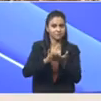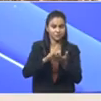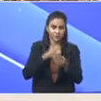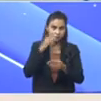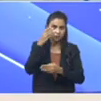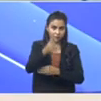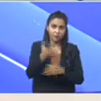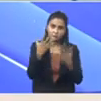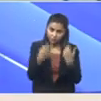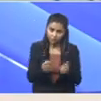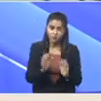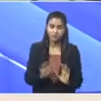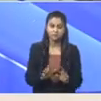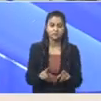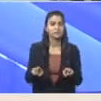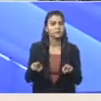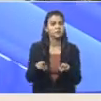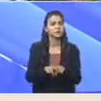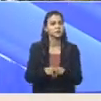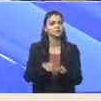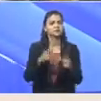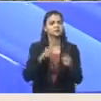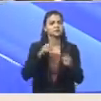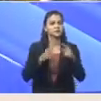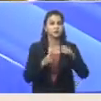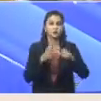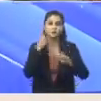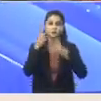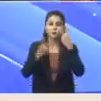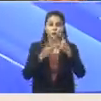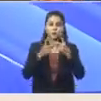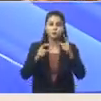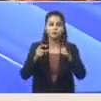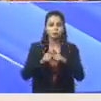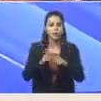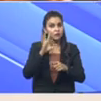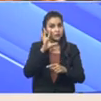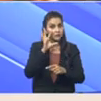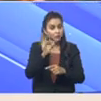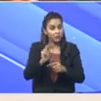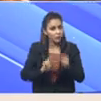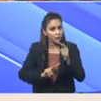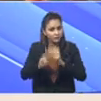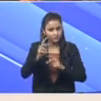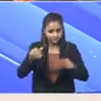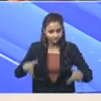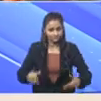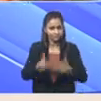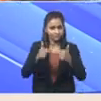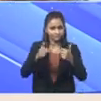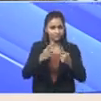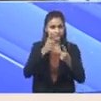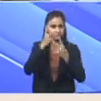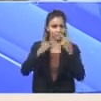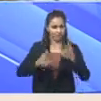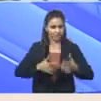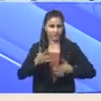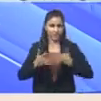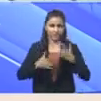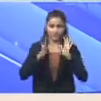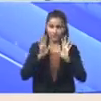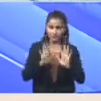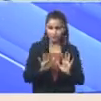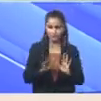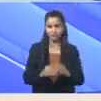चाहते हैं। यानी टूरिस्ट डेस्टिनेशन का वर्चुअल टूर लोगों के मन में जिज्ञासा पैदा करने का माध्यम